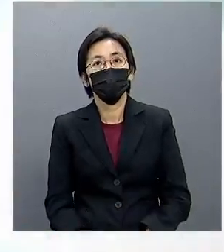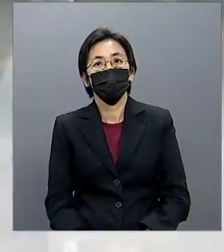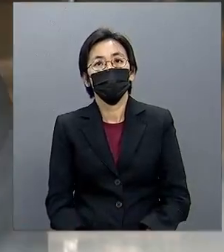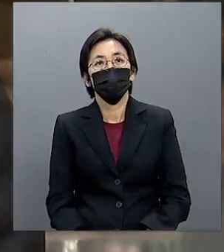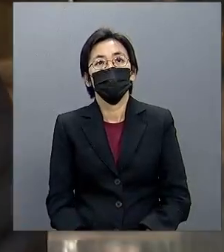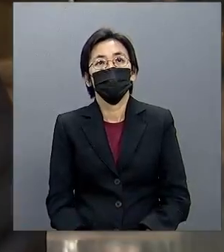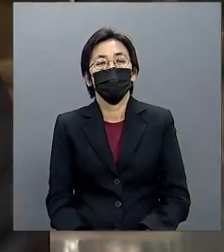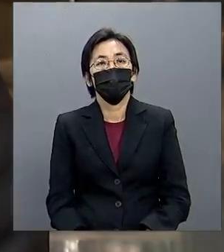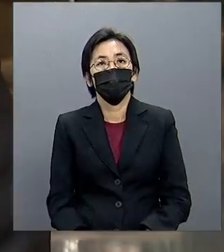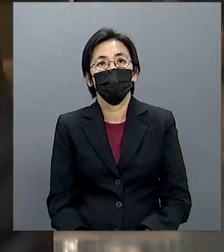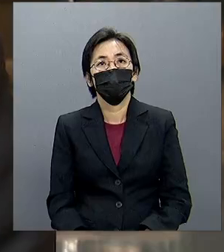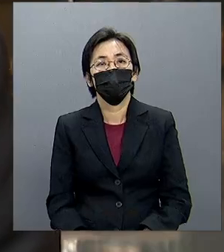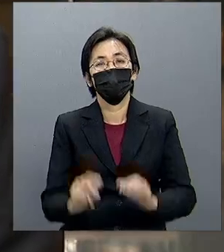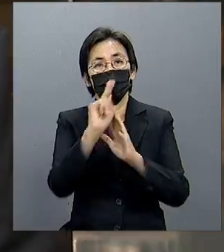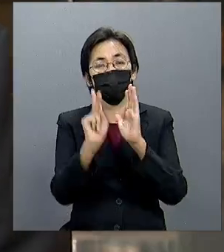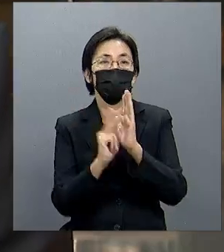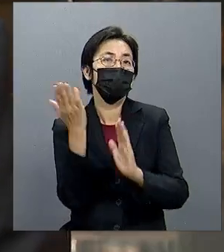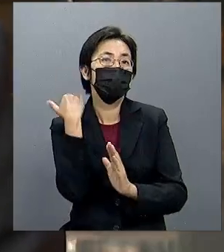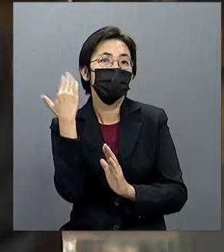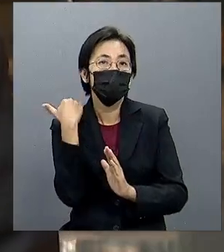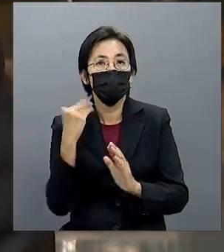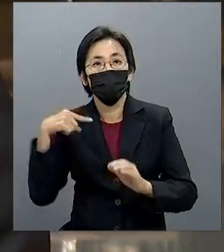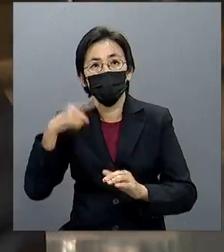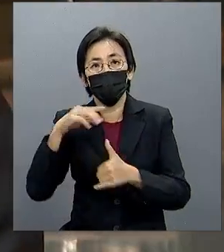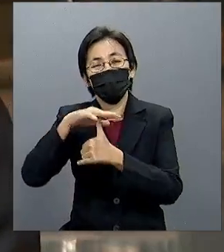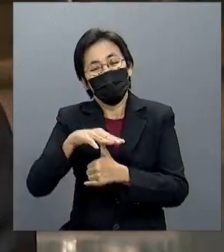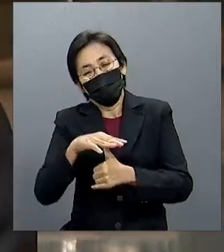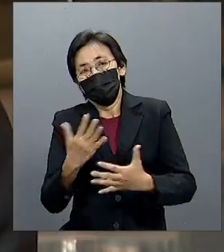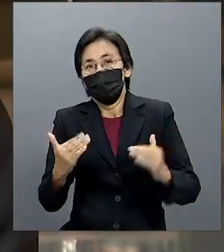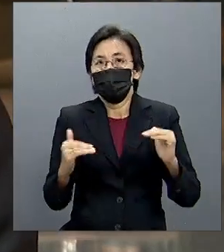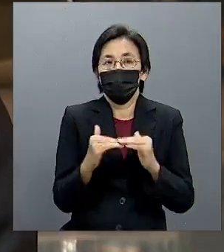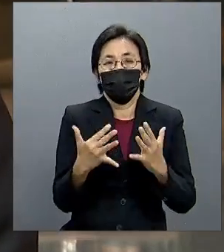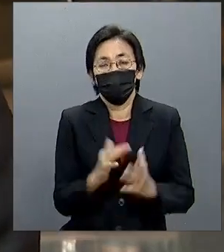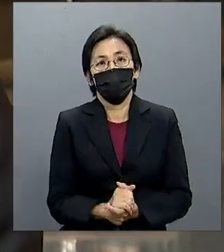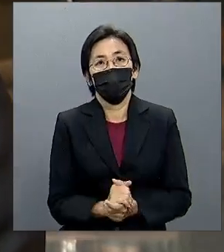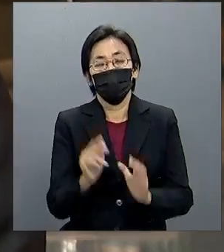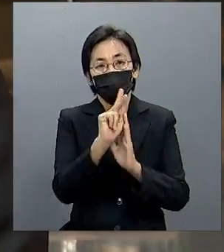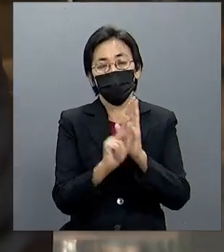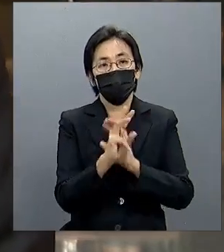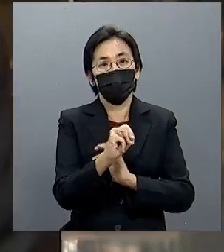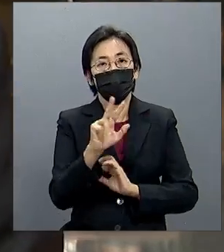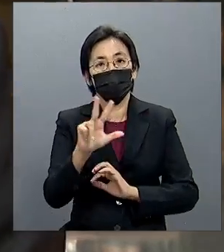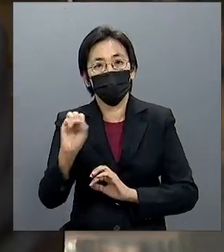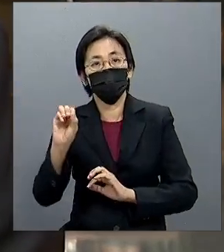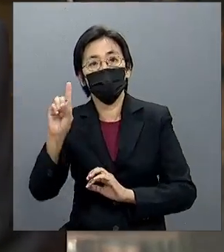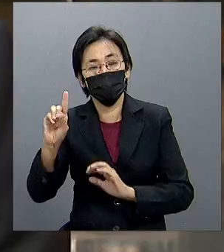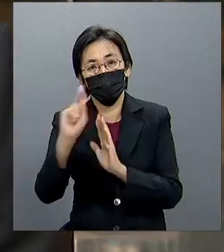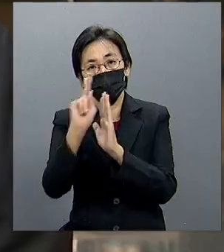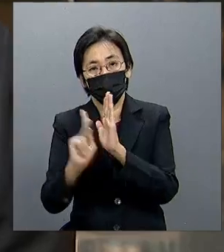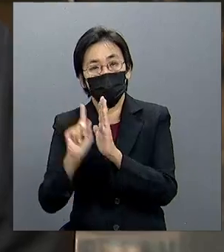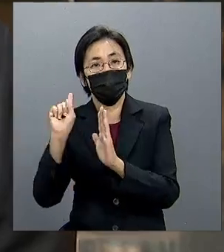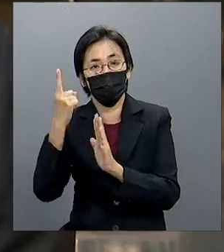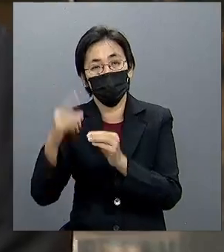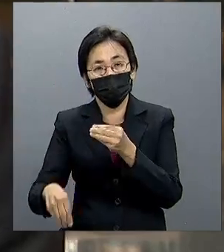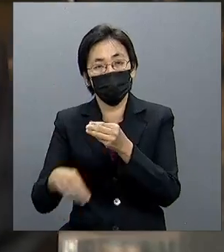กฎหมายทำแท้งเก่านี้ละเมิดสิทธิ์ของหญิงนะคะจึงมีมาตรา301ประกาศออกมาใหม่นะคะว่าหญิงใด